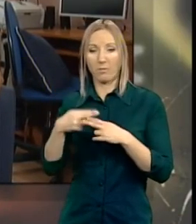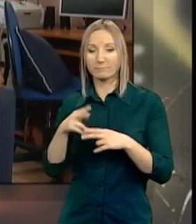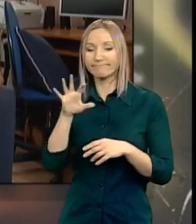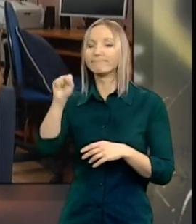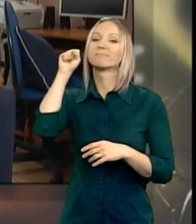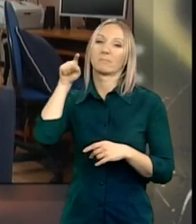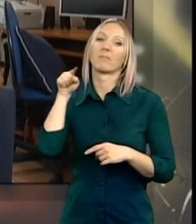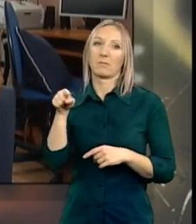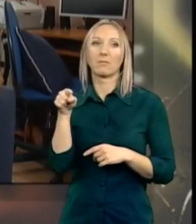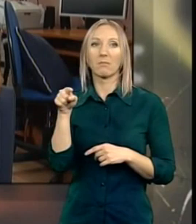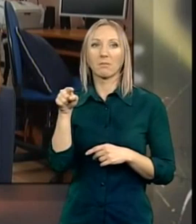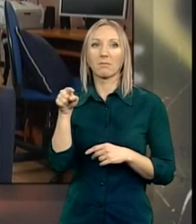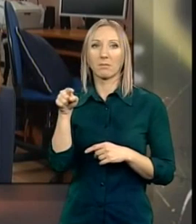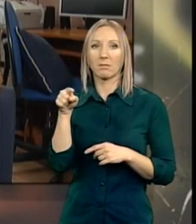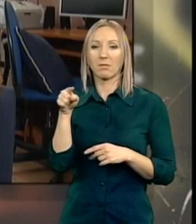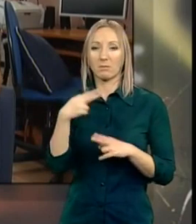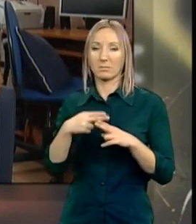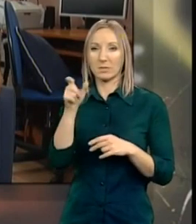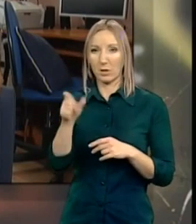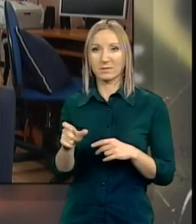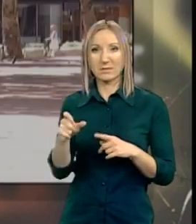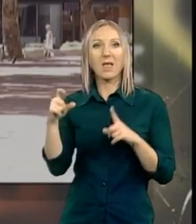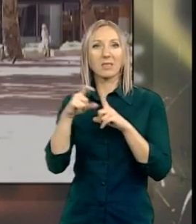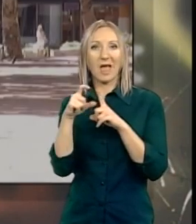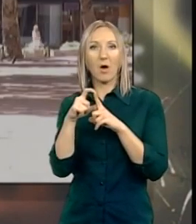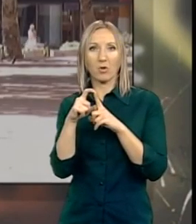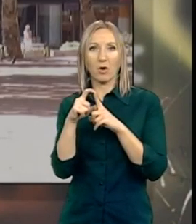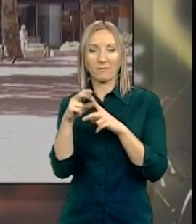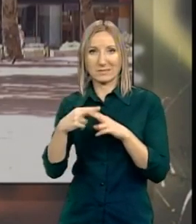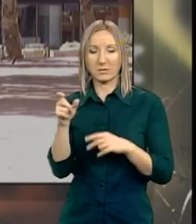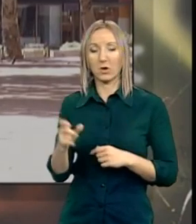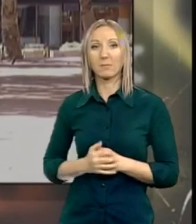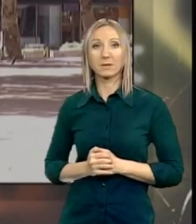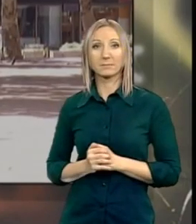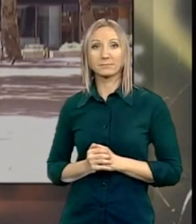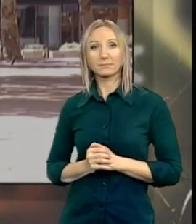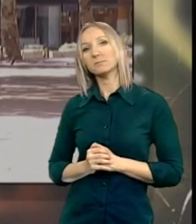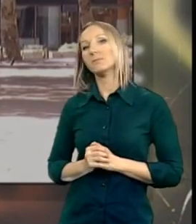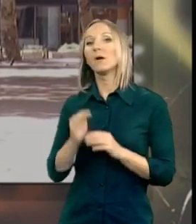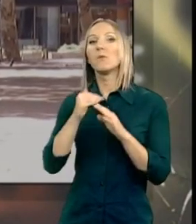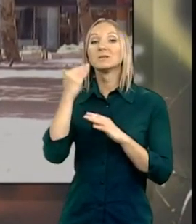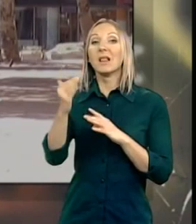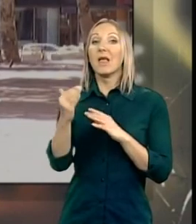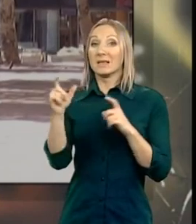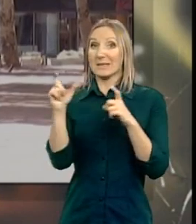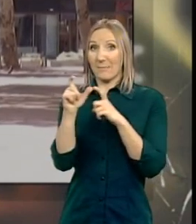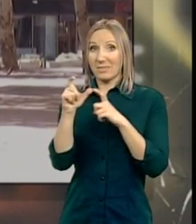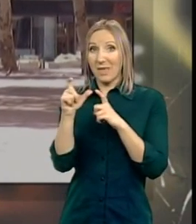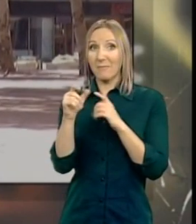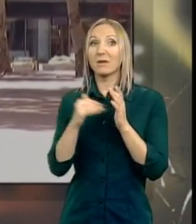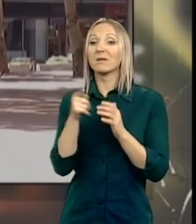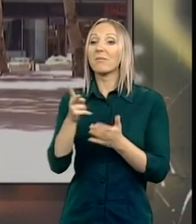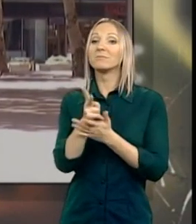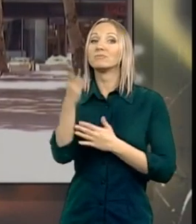ustanovljena je u stvari dijagnoza Downovog sindroma. Poslije došao je septembar, trebala je da krene u školu